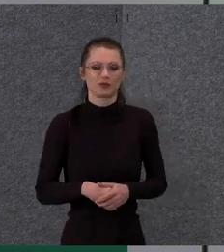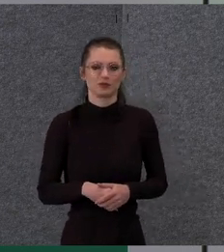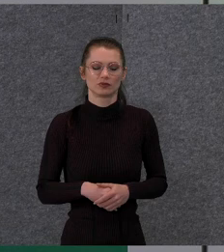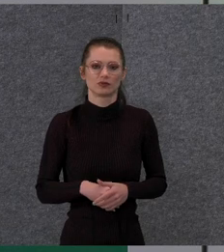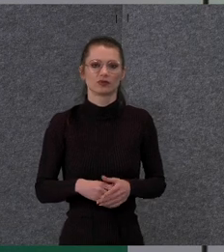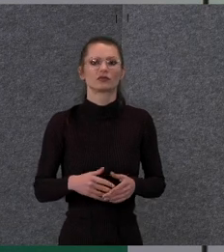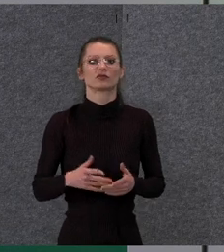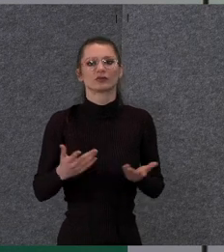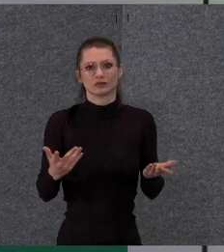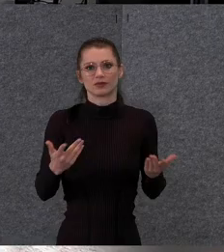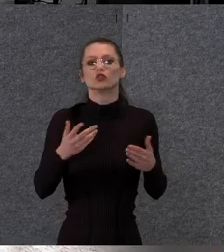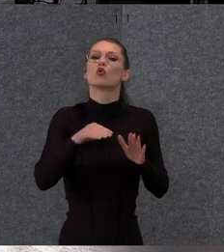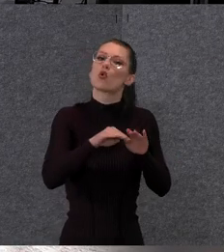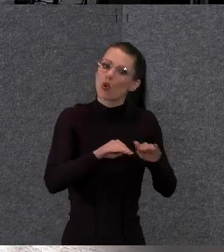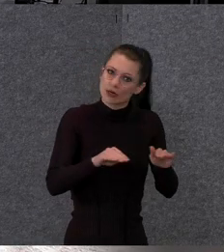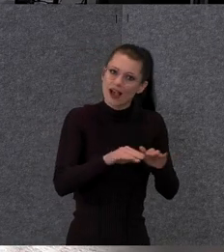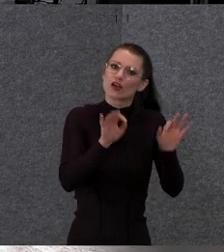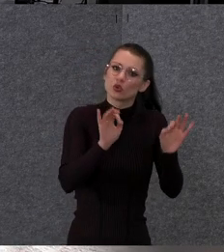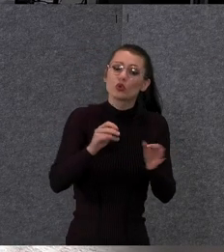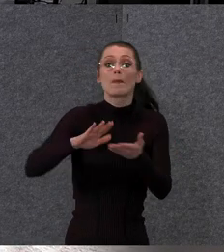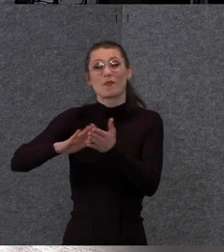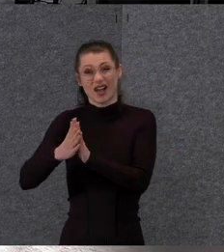Praxis ist halt fatal.